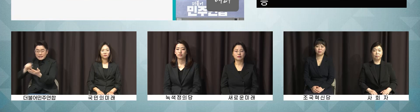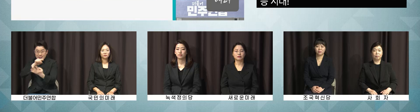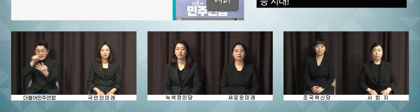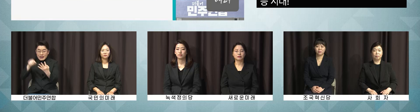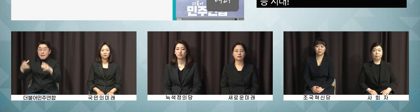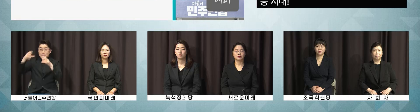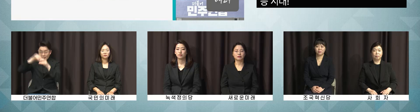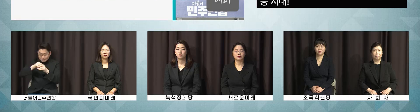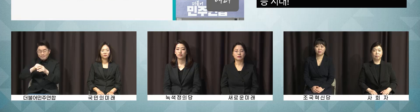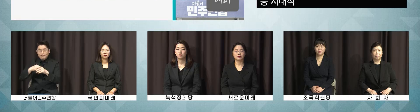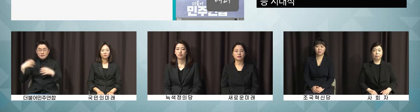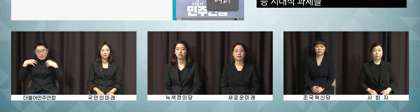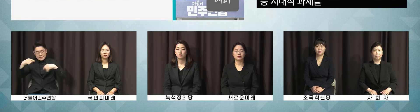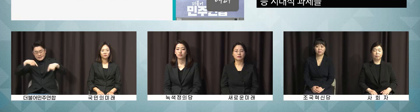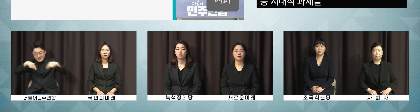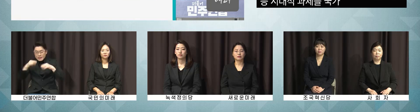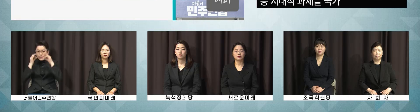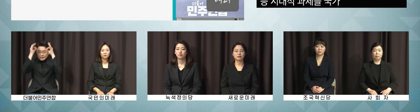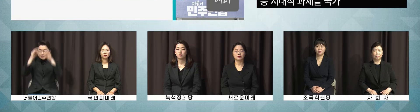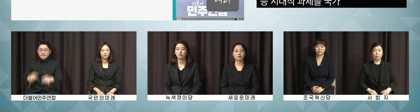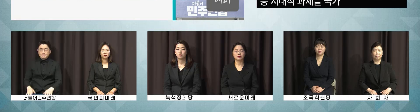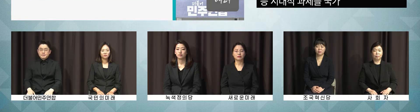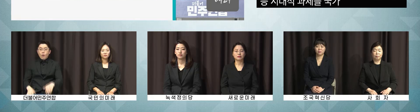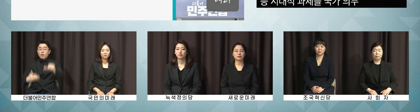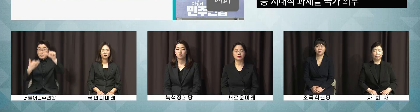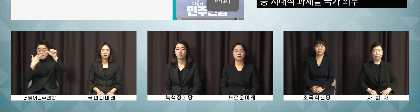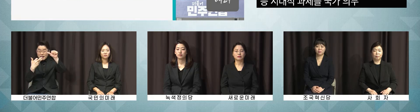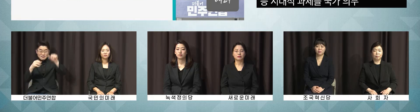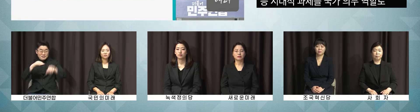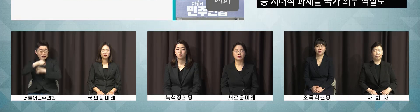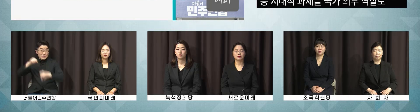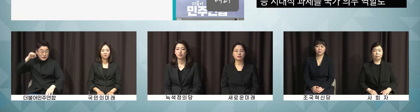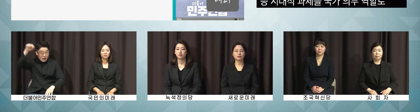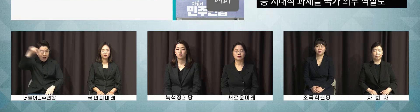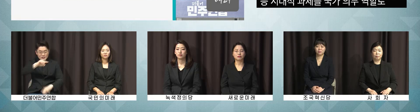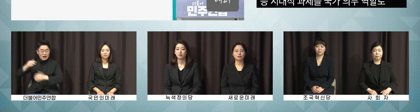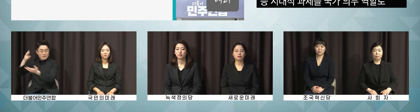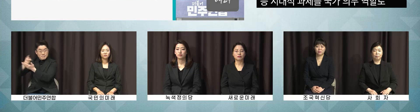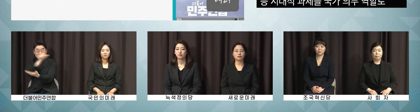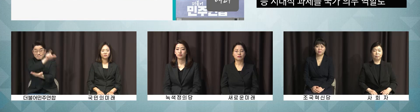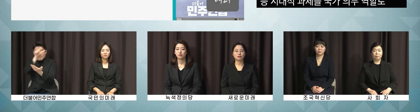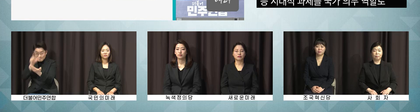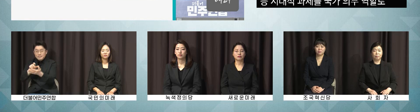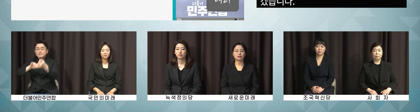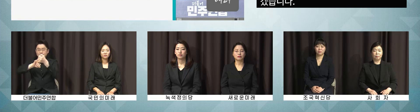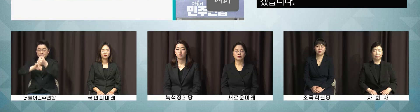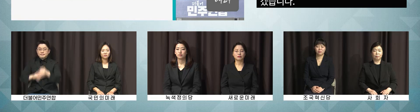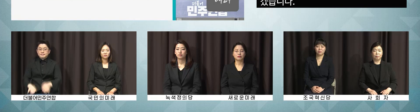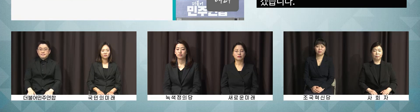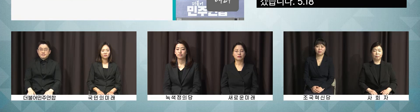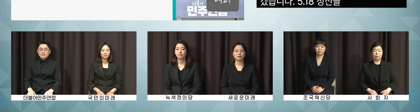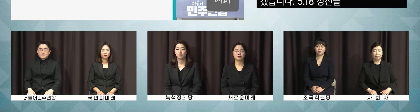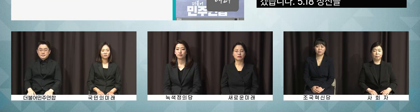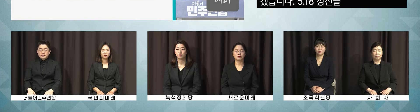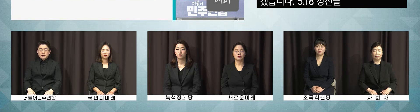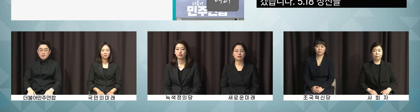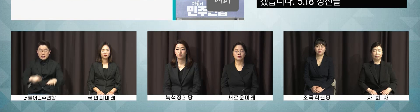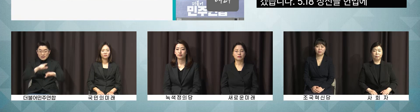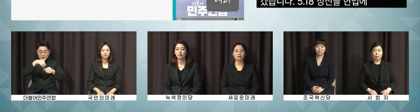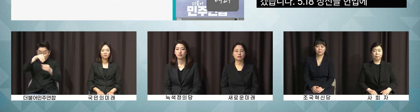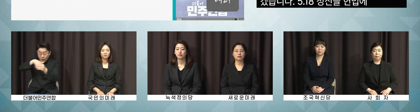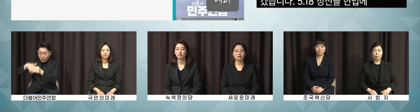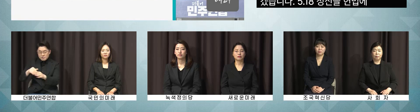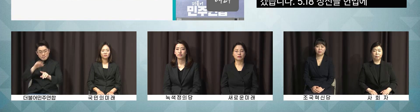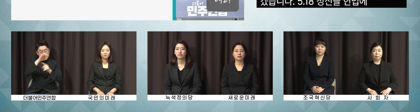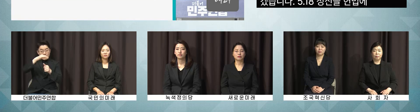의무와 역할로 규정하겠습니다. 5.18 정신을 헌법 전문에 수록하겠습니다. 비례성을 높이는 선거제